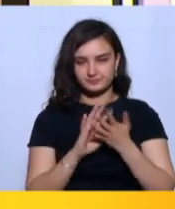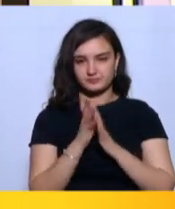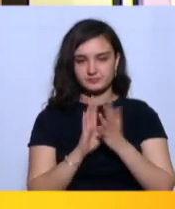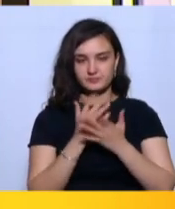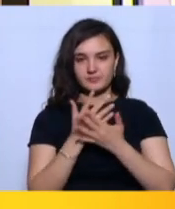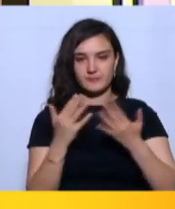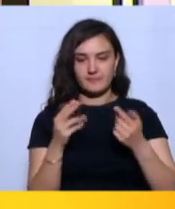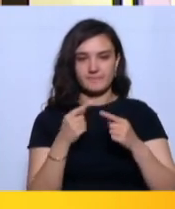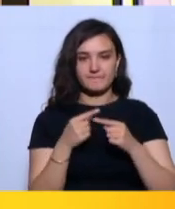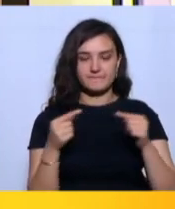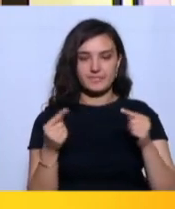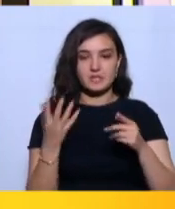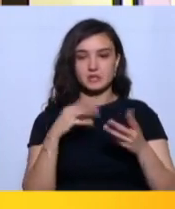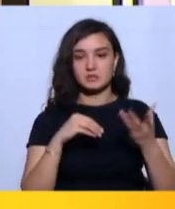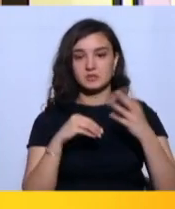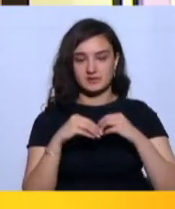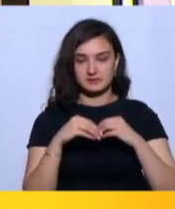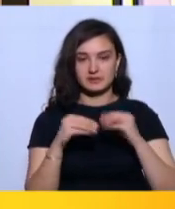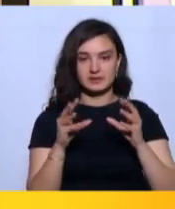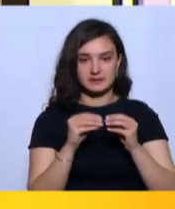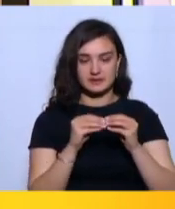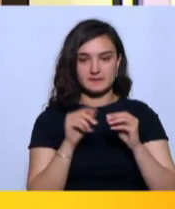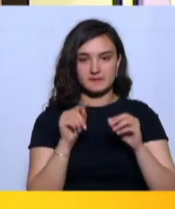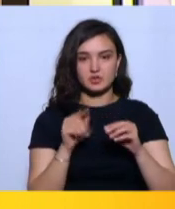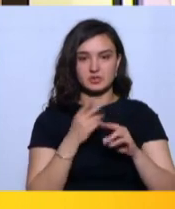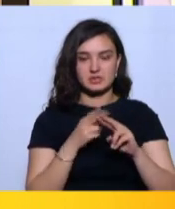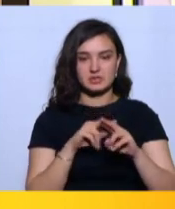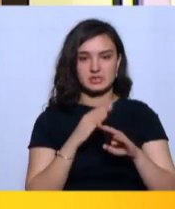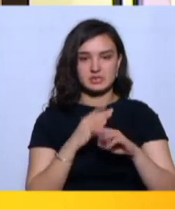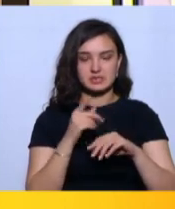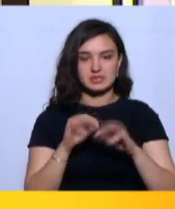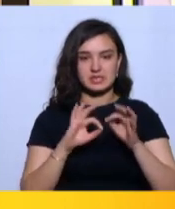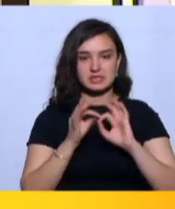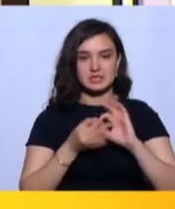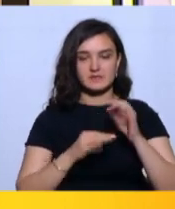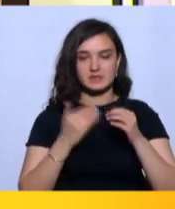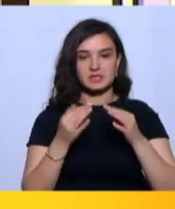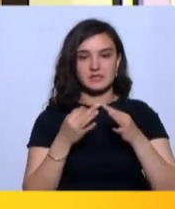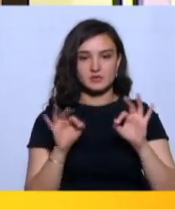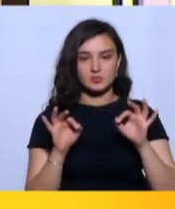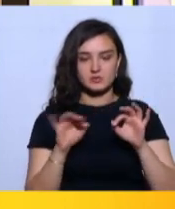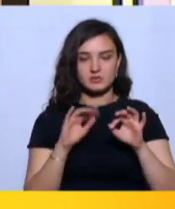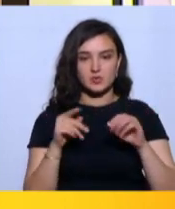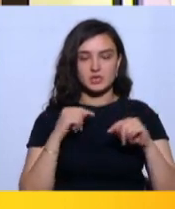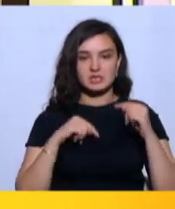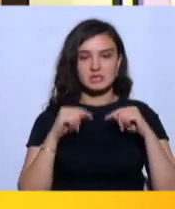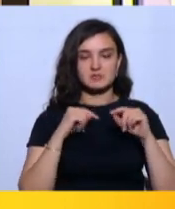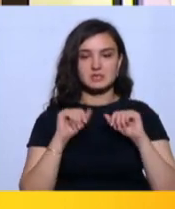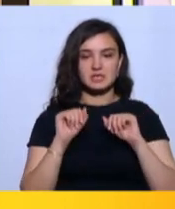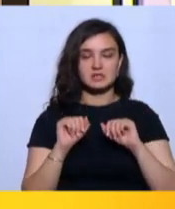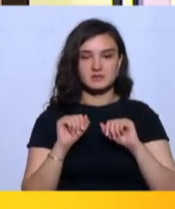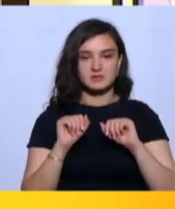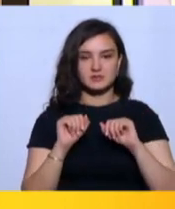მცენარეული ბოჭკო სხვა შემცველ წყაროებთან ერთად, მაშინ ეს არის ერთი მხრივ ნაწლავის გათავისუფლება, ორგანიზმის